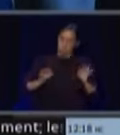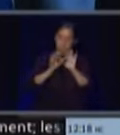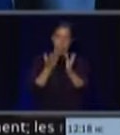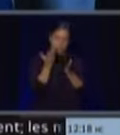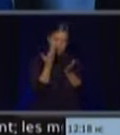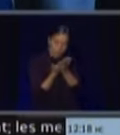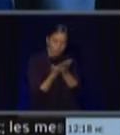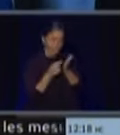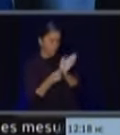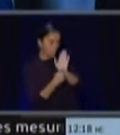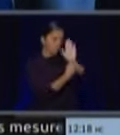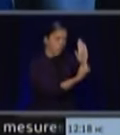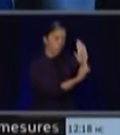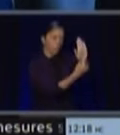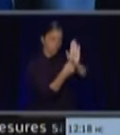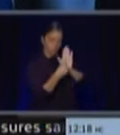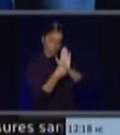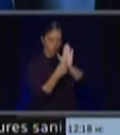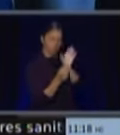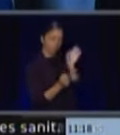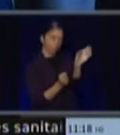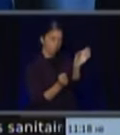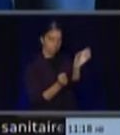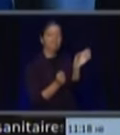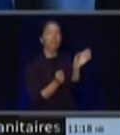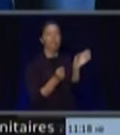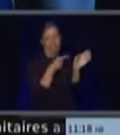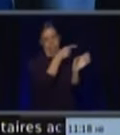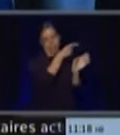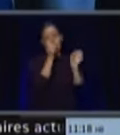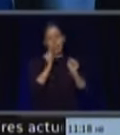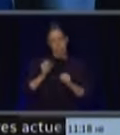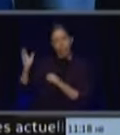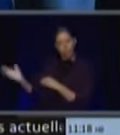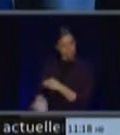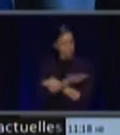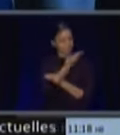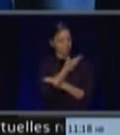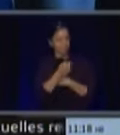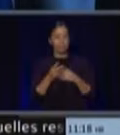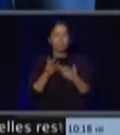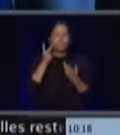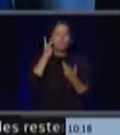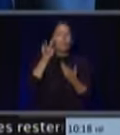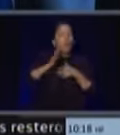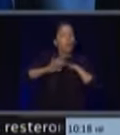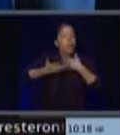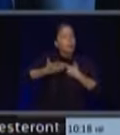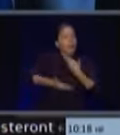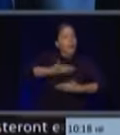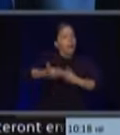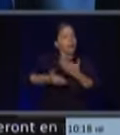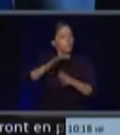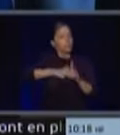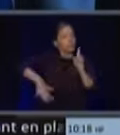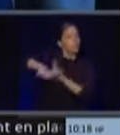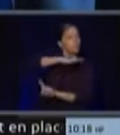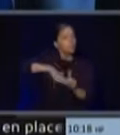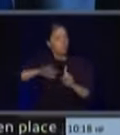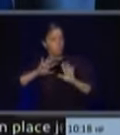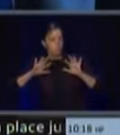proche pour voir comment la situation évolue, et je le répète, particulièrement dans la région de Montréal. On